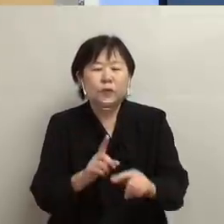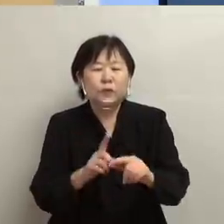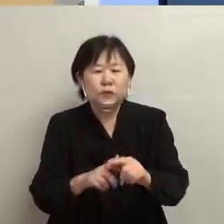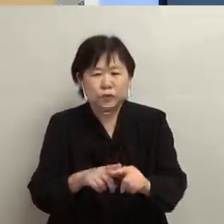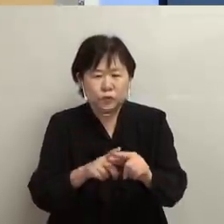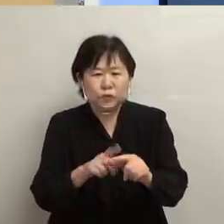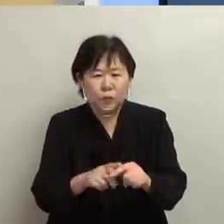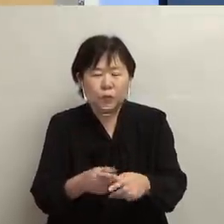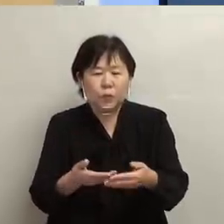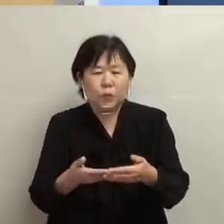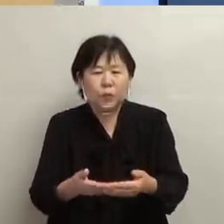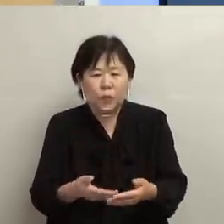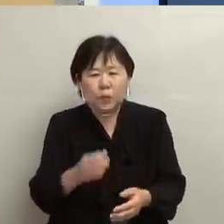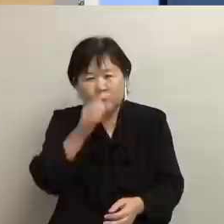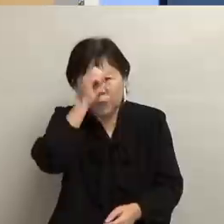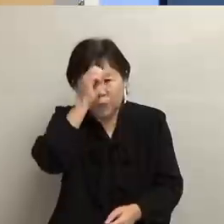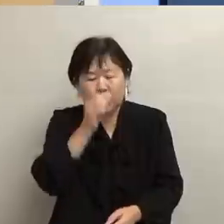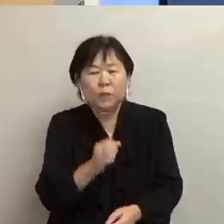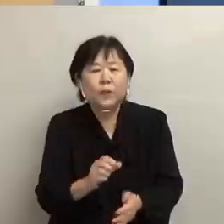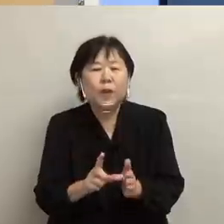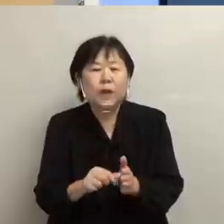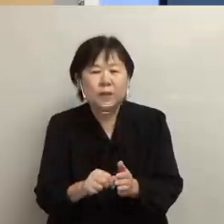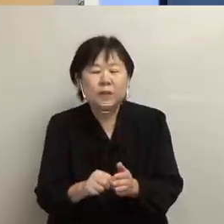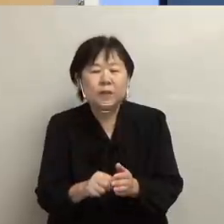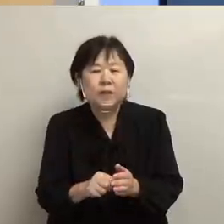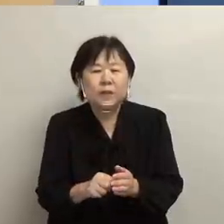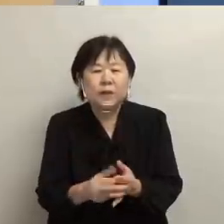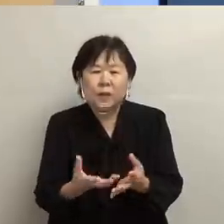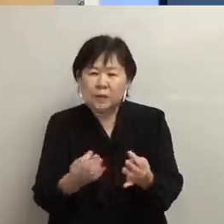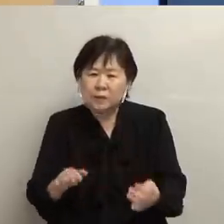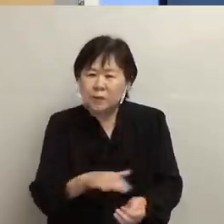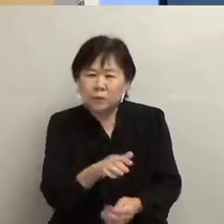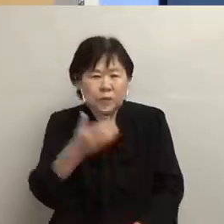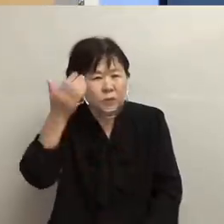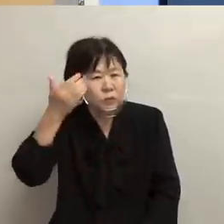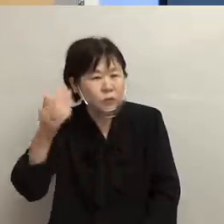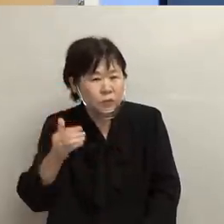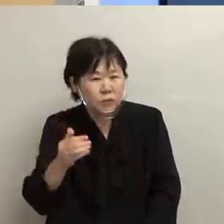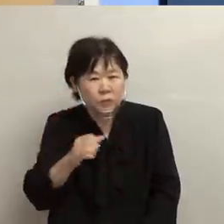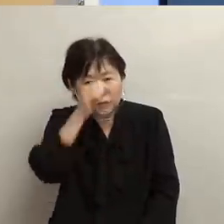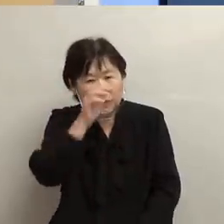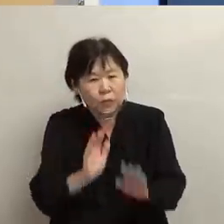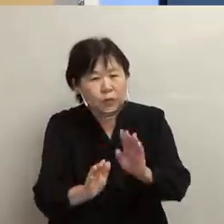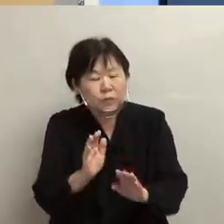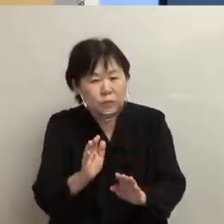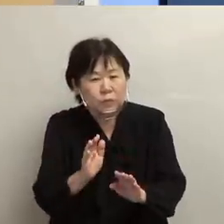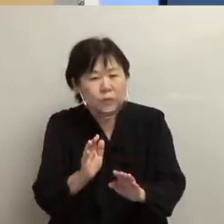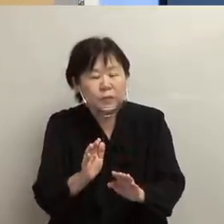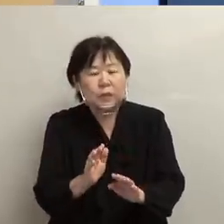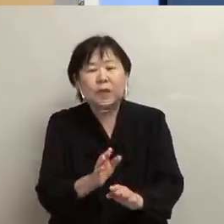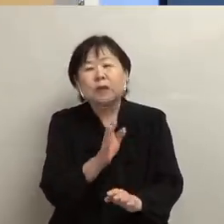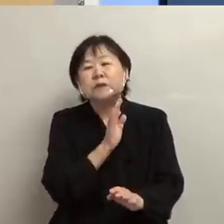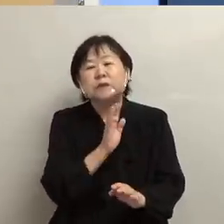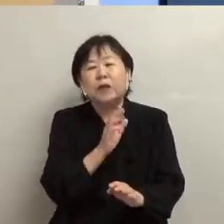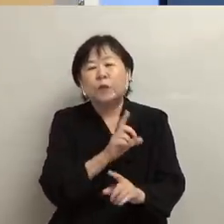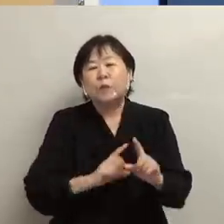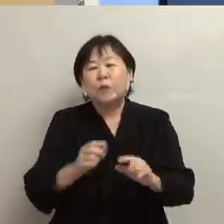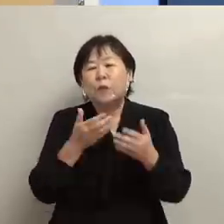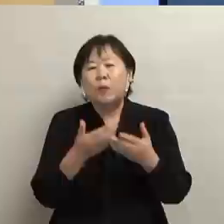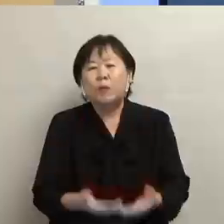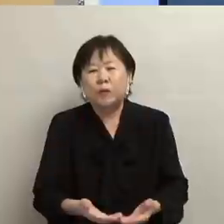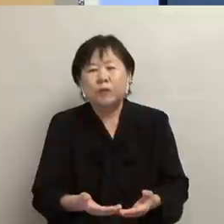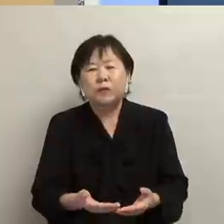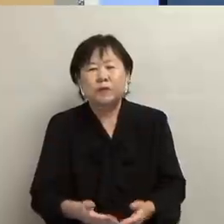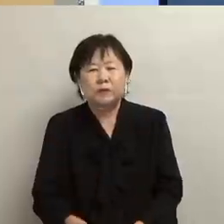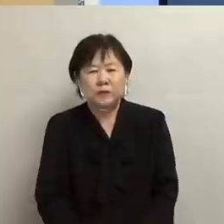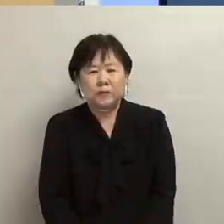関しては実は多くの方々が想像している症状よりですね実際の症状は重いということ